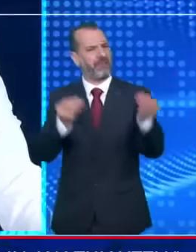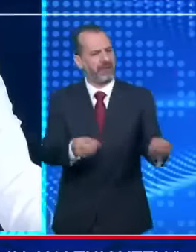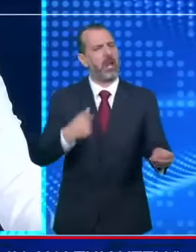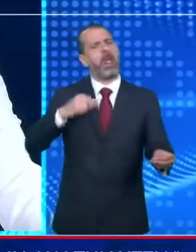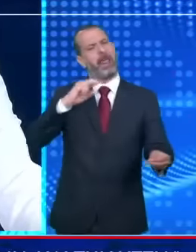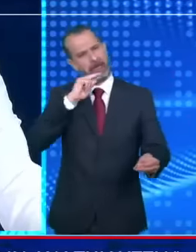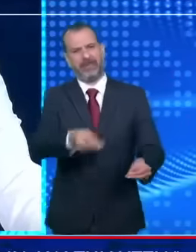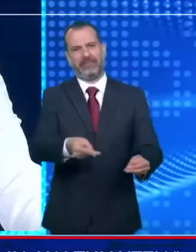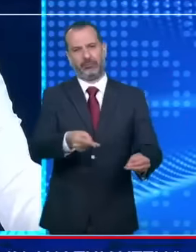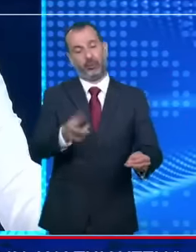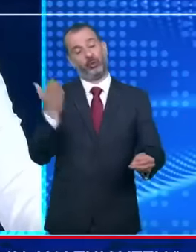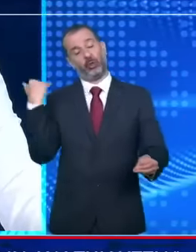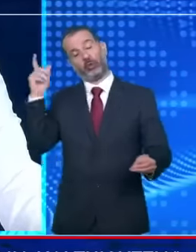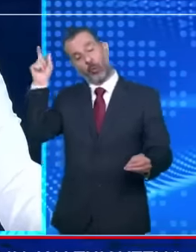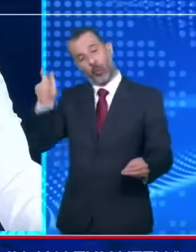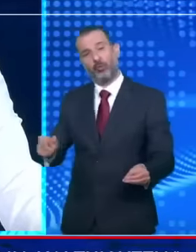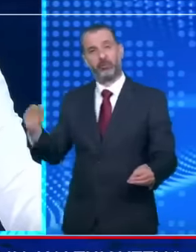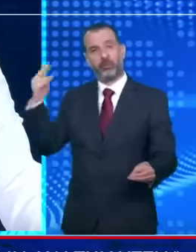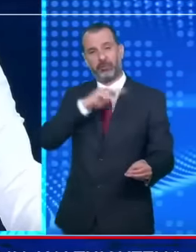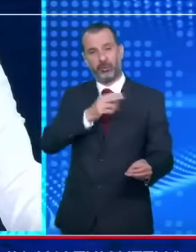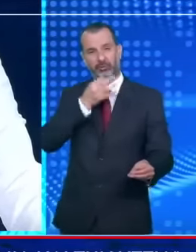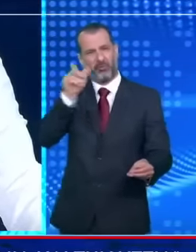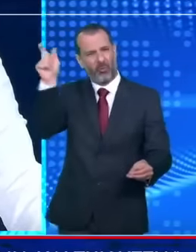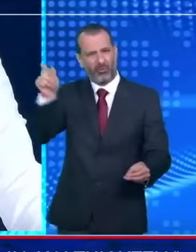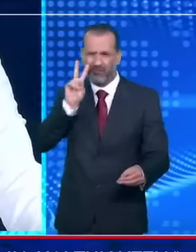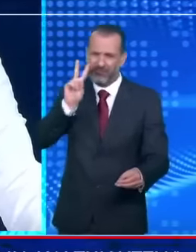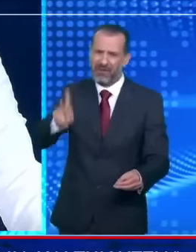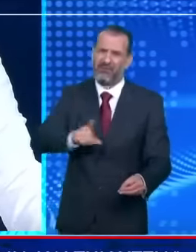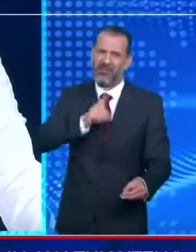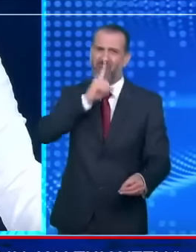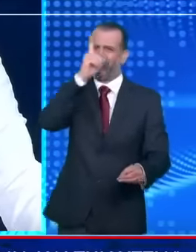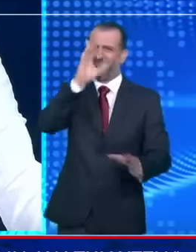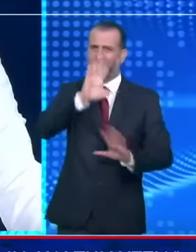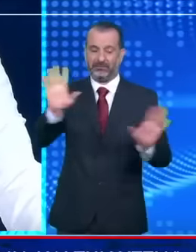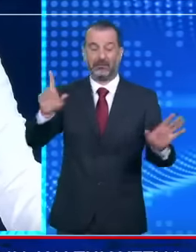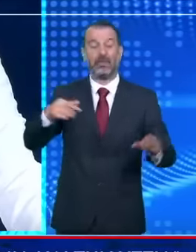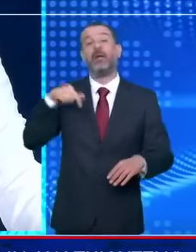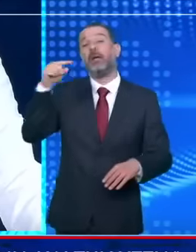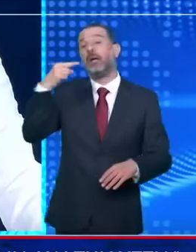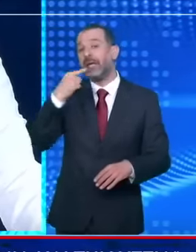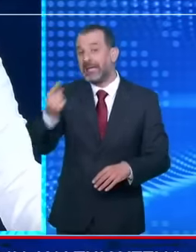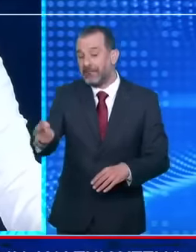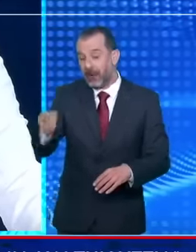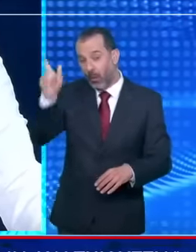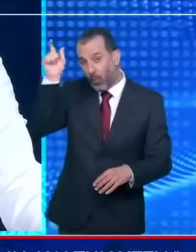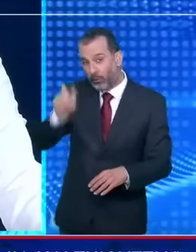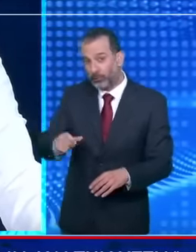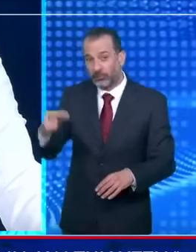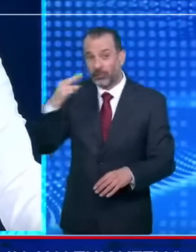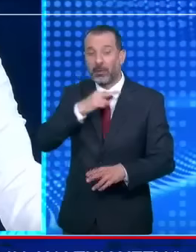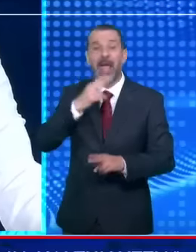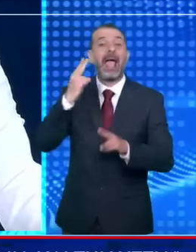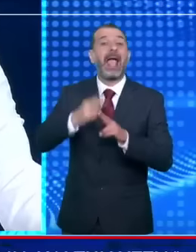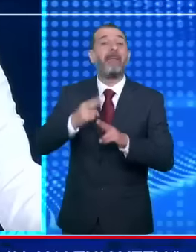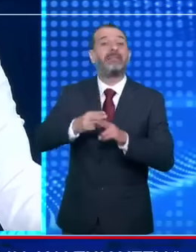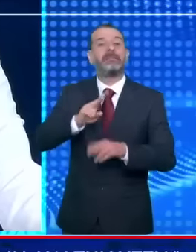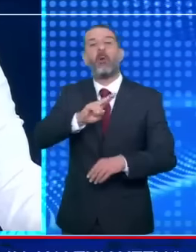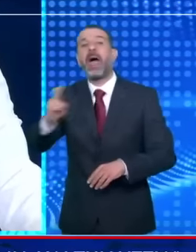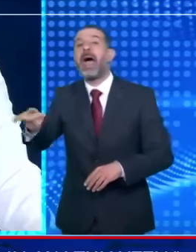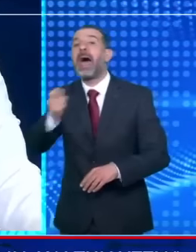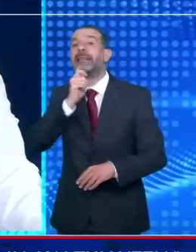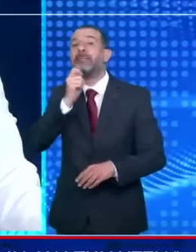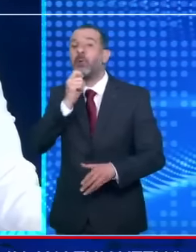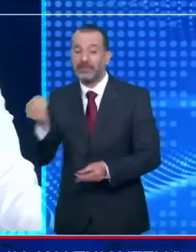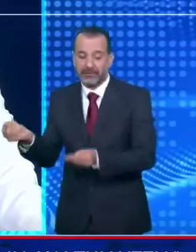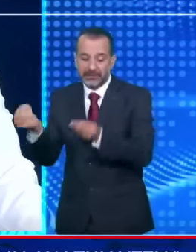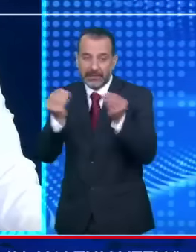απαντήσω. Δείτε με τι ελαζονία. Είπε ότι δεν έχει καταθέσει αντιπολίτευση επίσημο αίτημα για